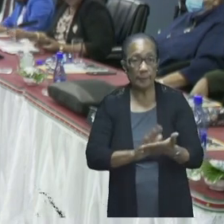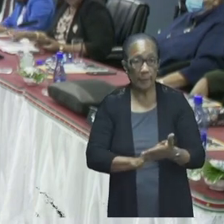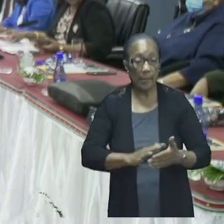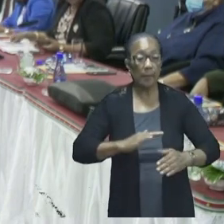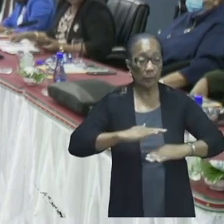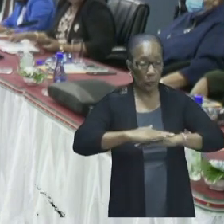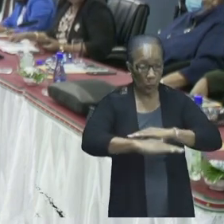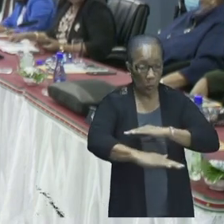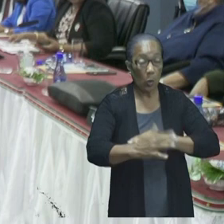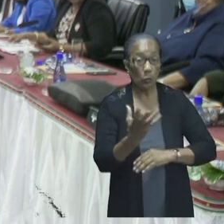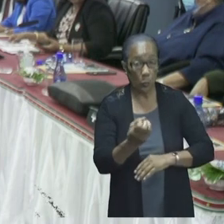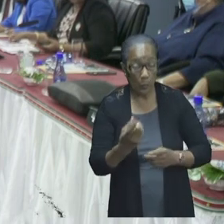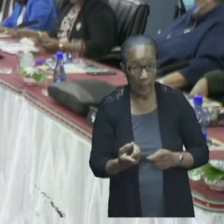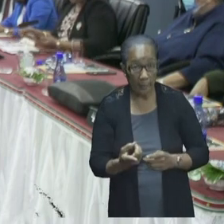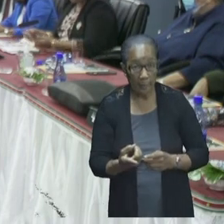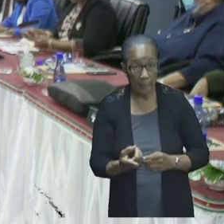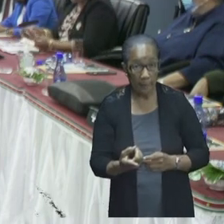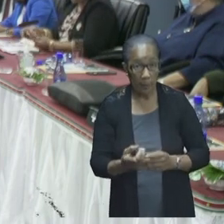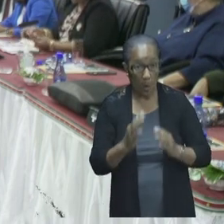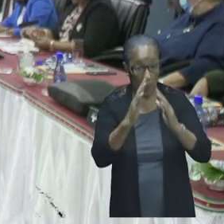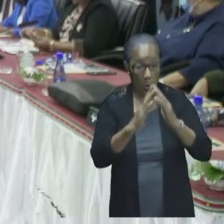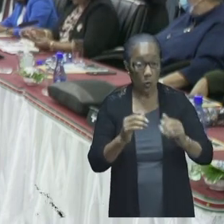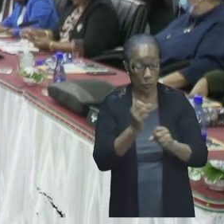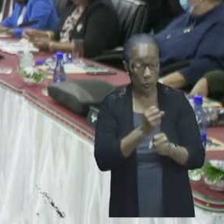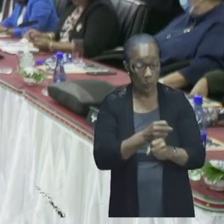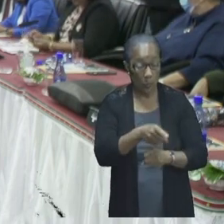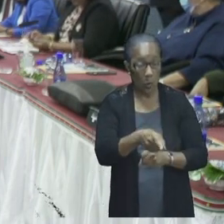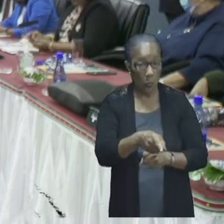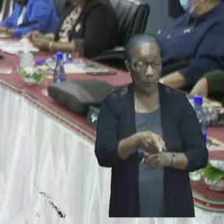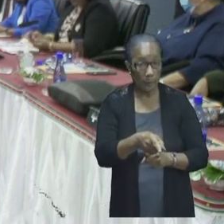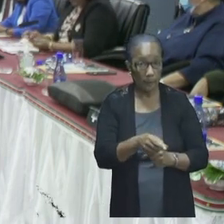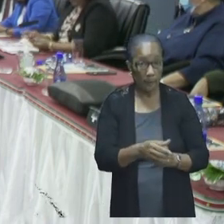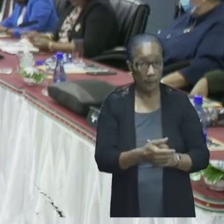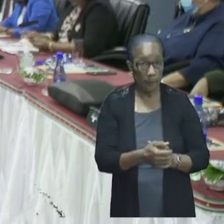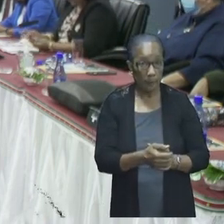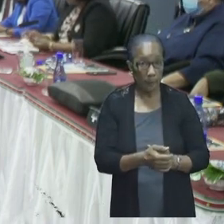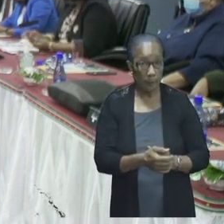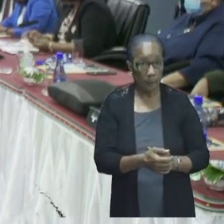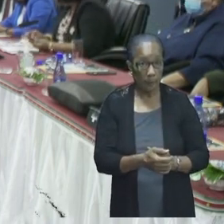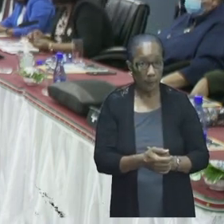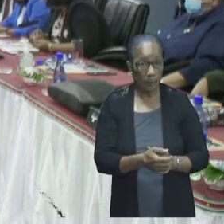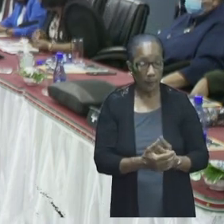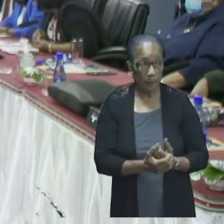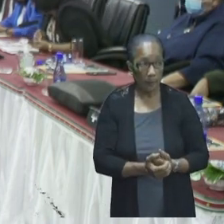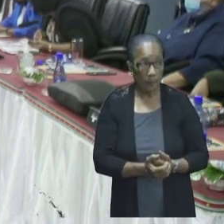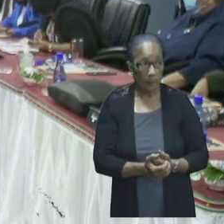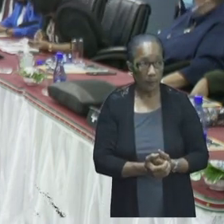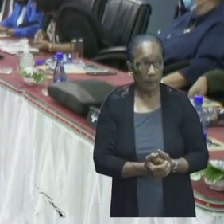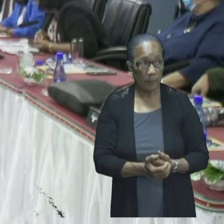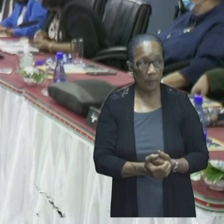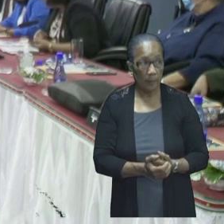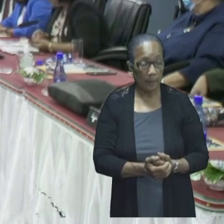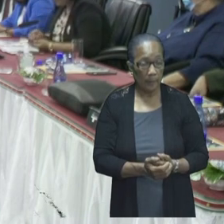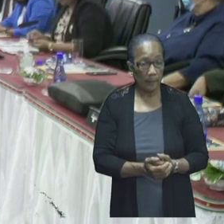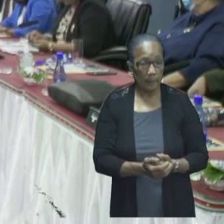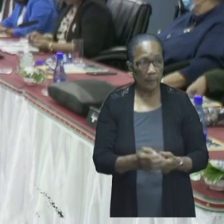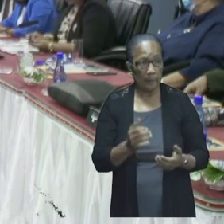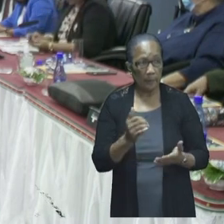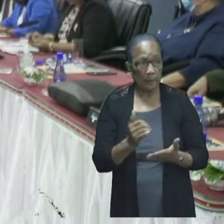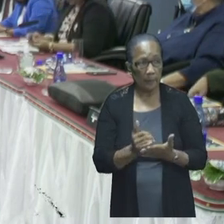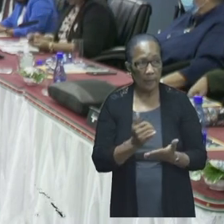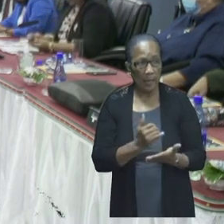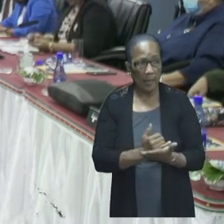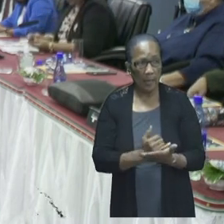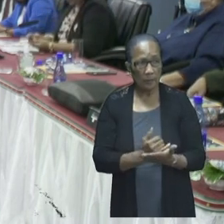zoeken we hebben want sommige minder stemmen met het meer gestegen zijn lastige toen sprake was er een